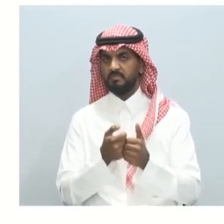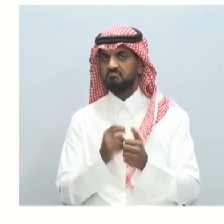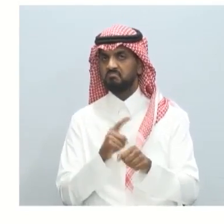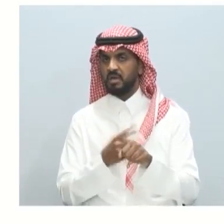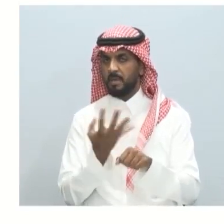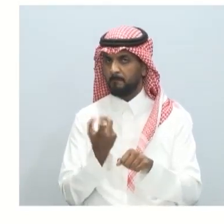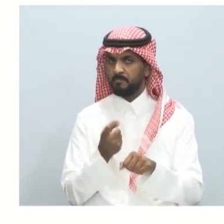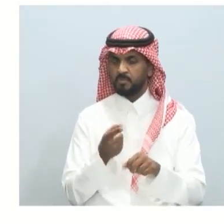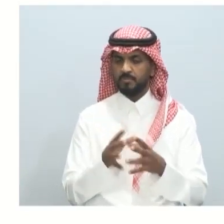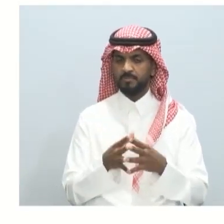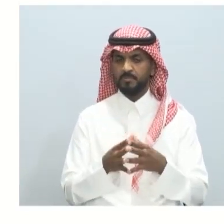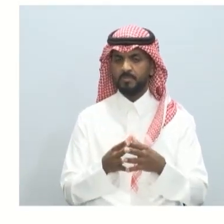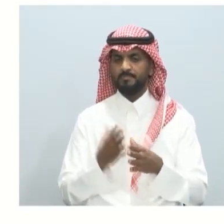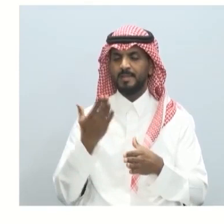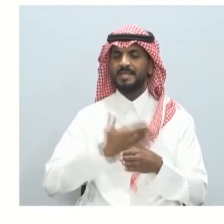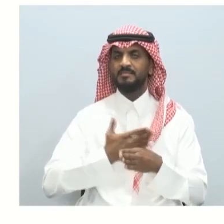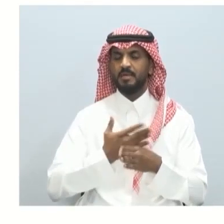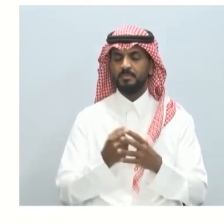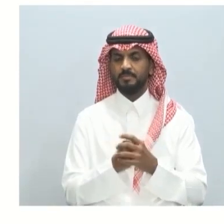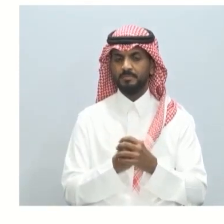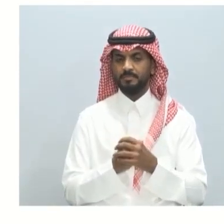السرعه طيب ما